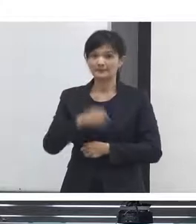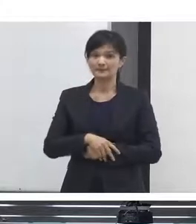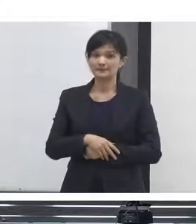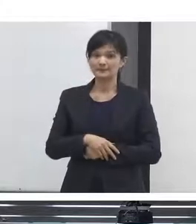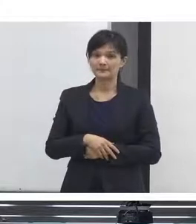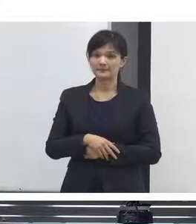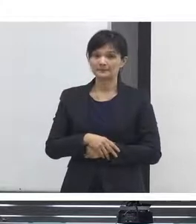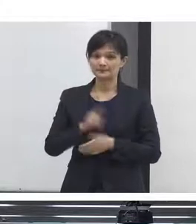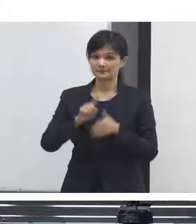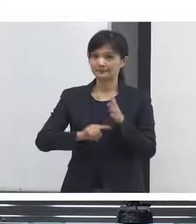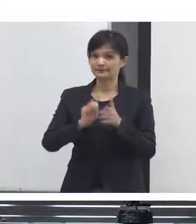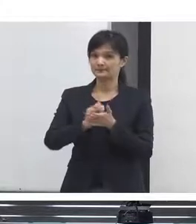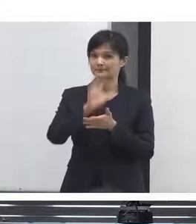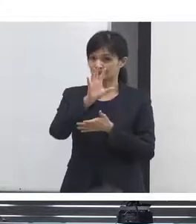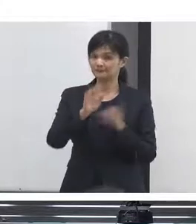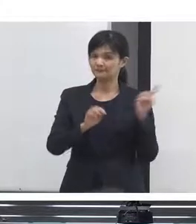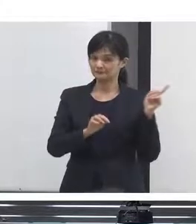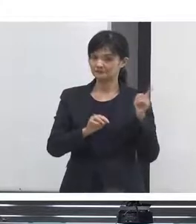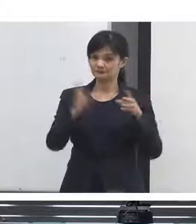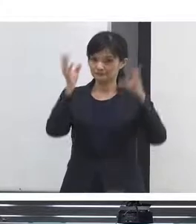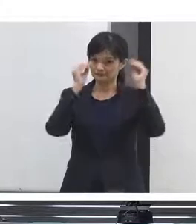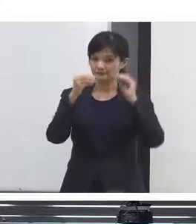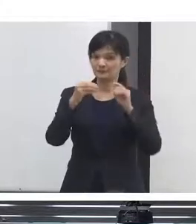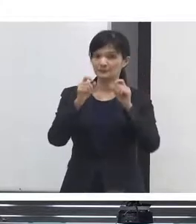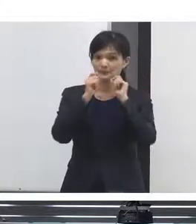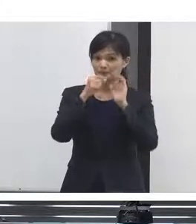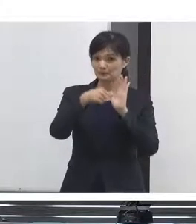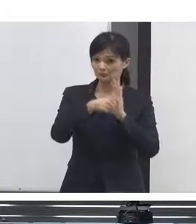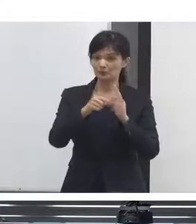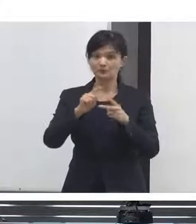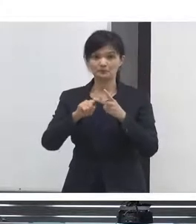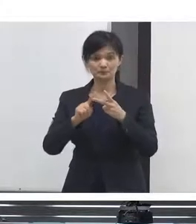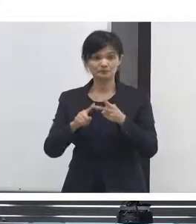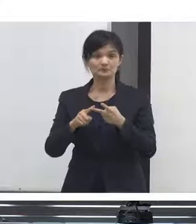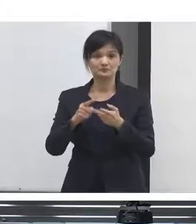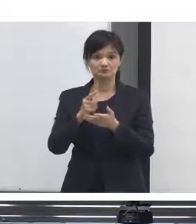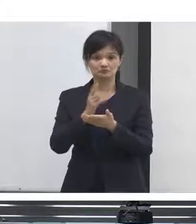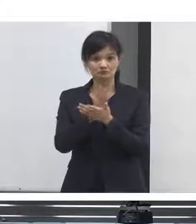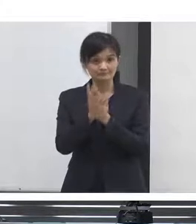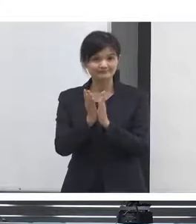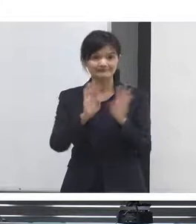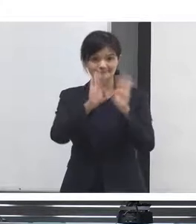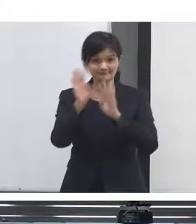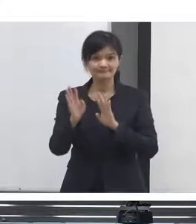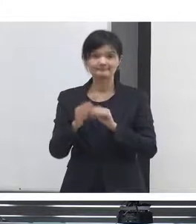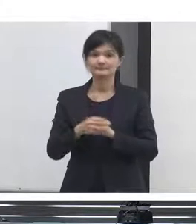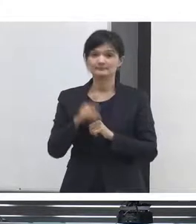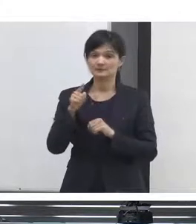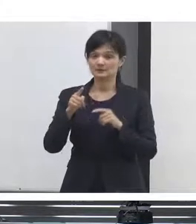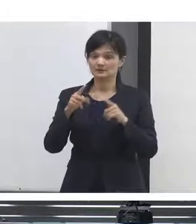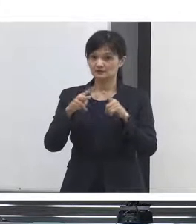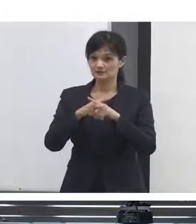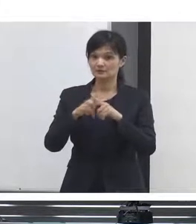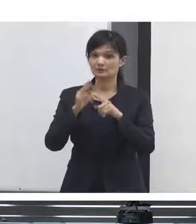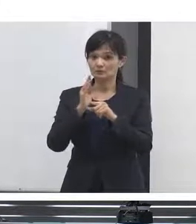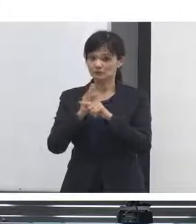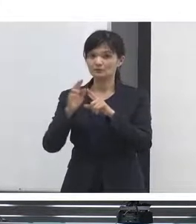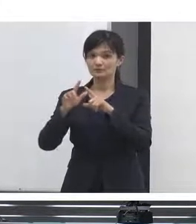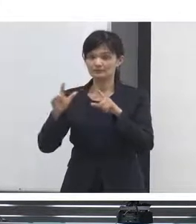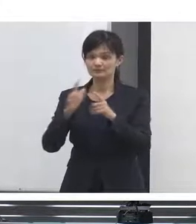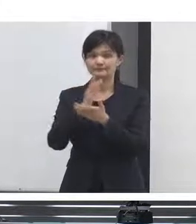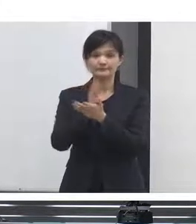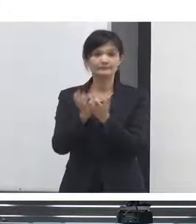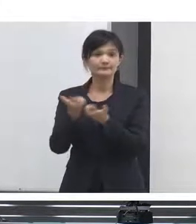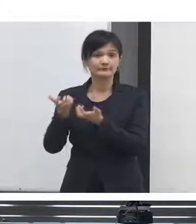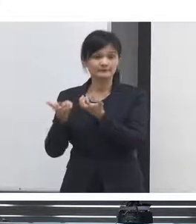显示的是这个资料品种、品项、品系的名称跟小分类的名称的关系哦。啊，这个是小分类名称跟中分类名称的关系。那我们